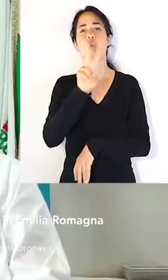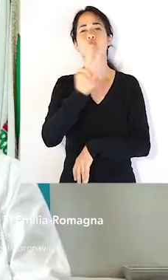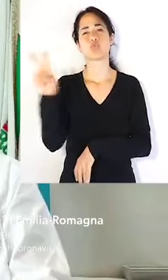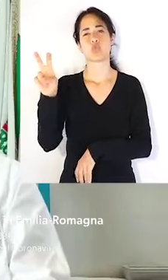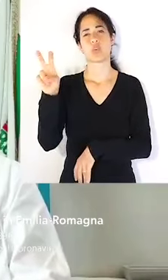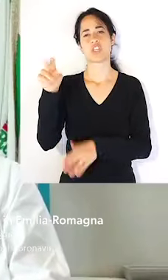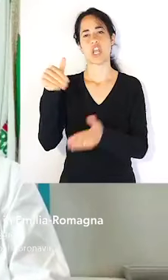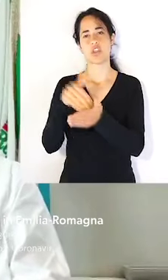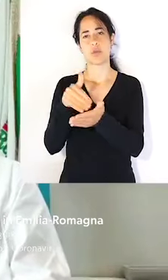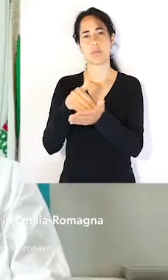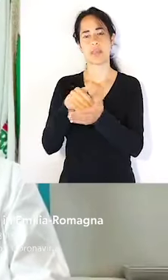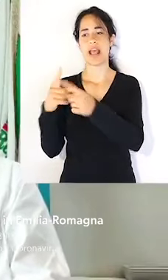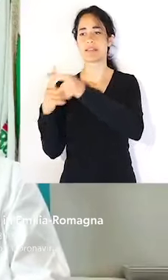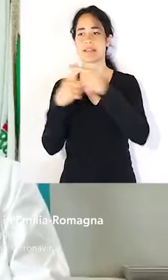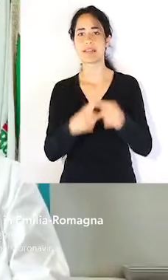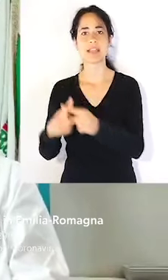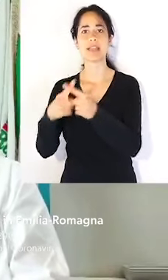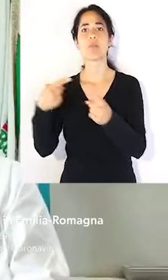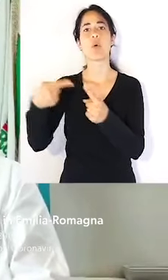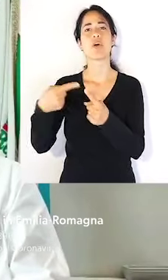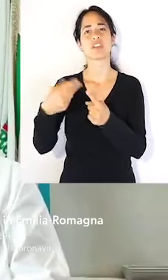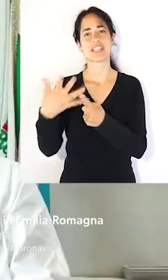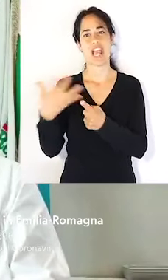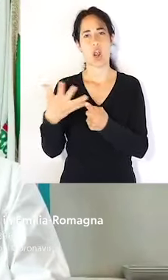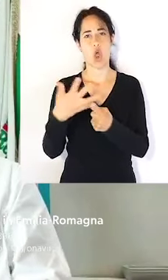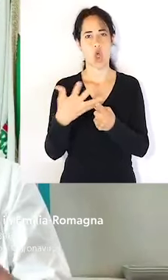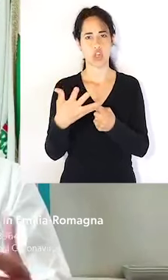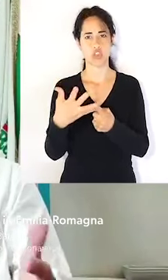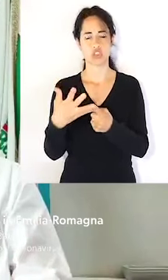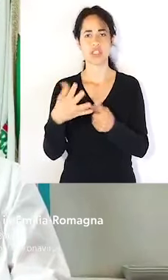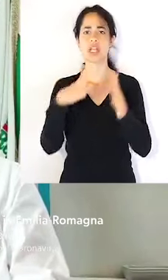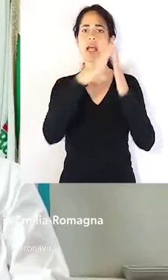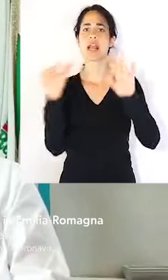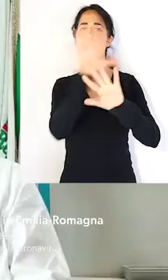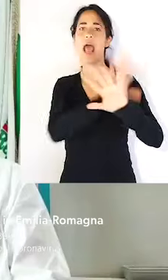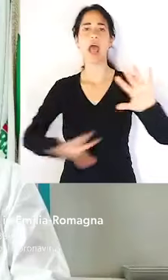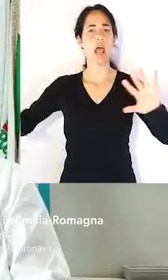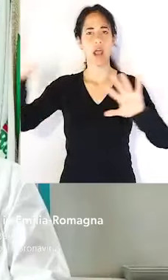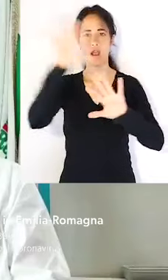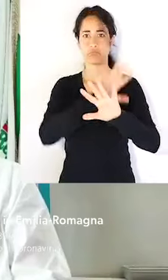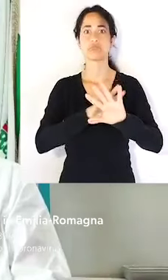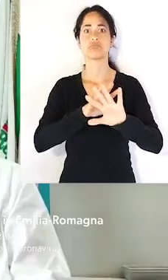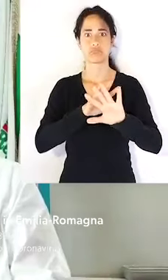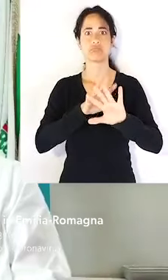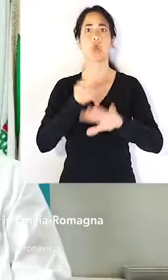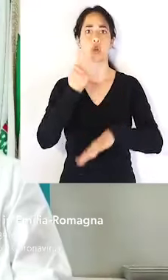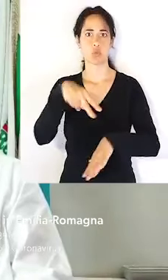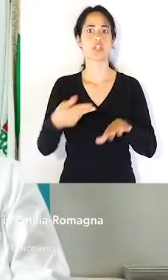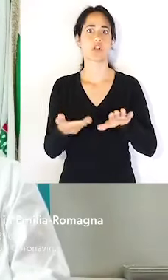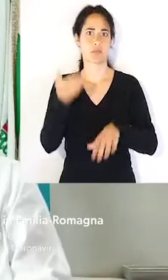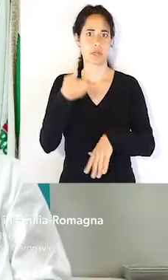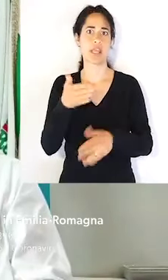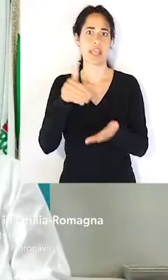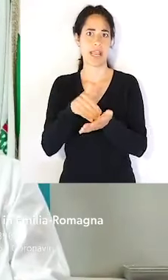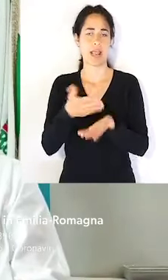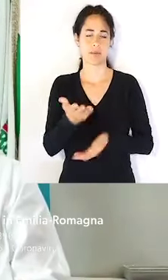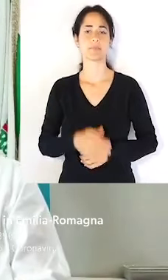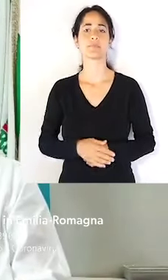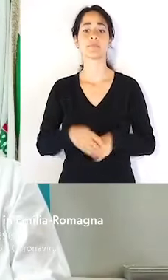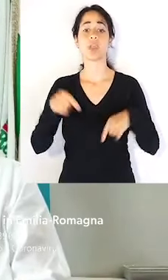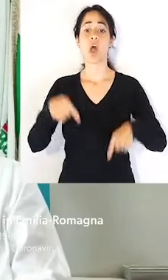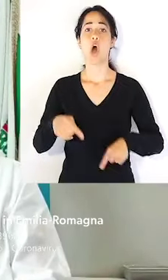dei 200.000 screening sierologici in tutta la regione Emilia-Romagna. I positivi